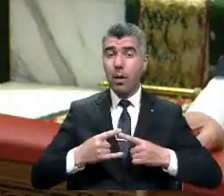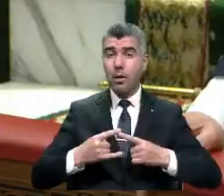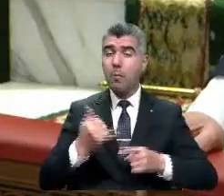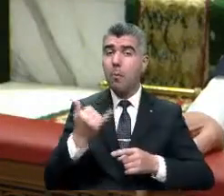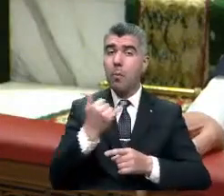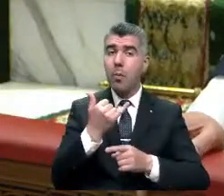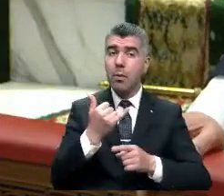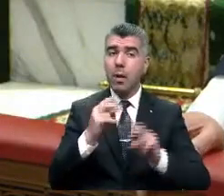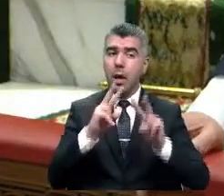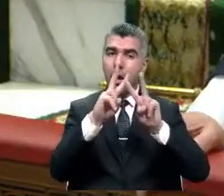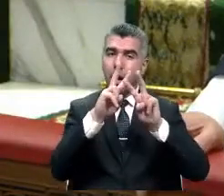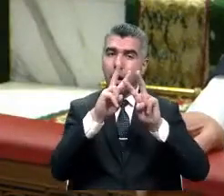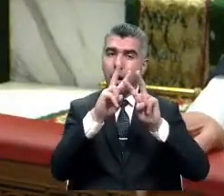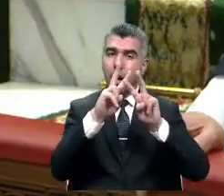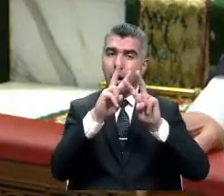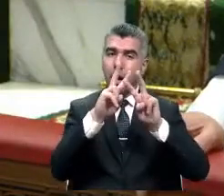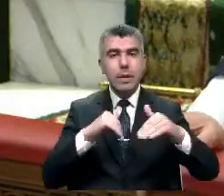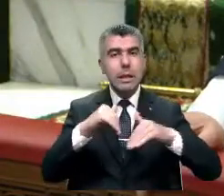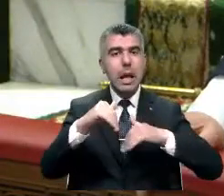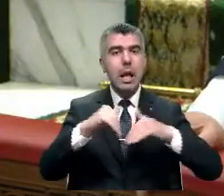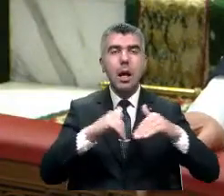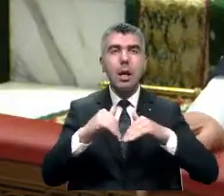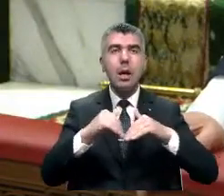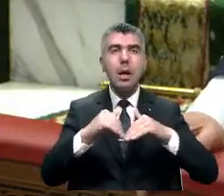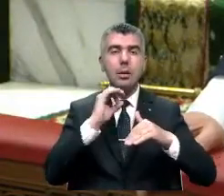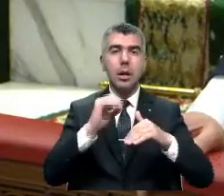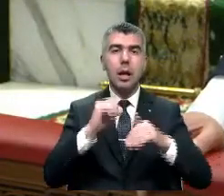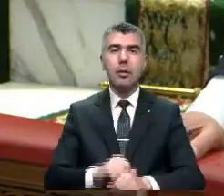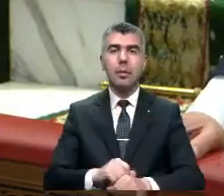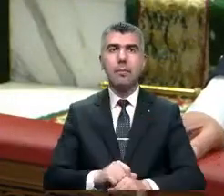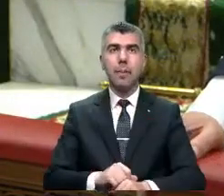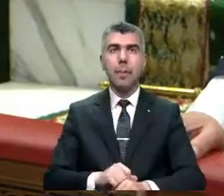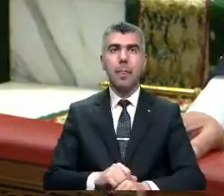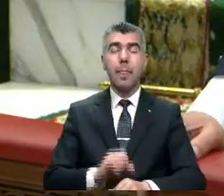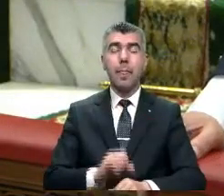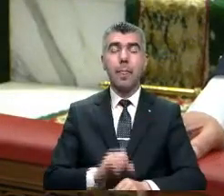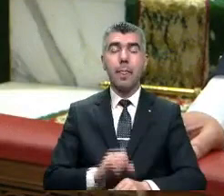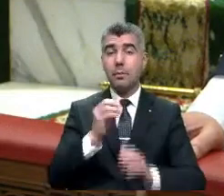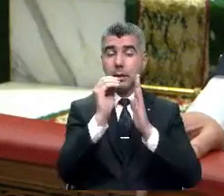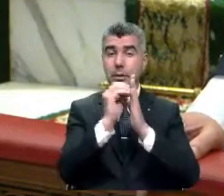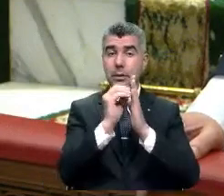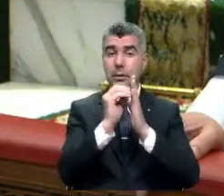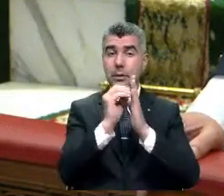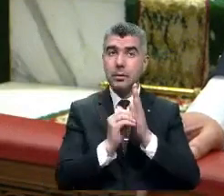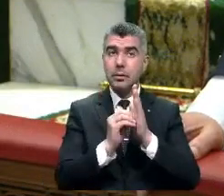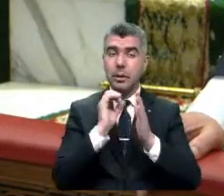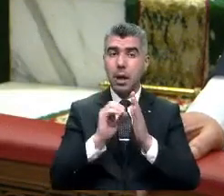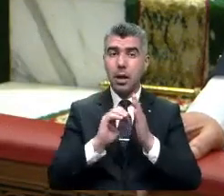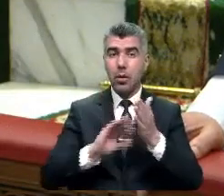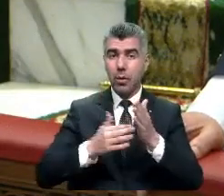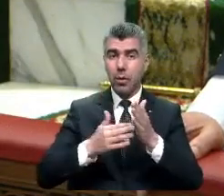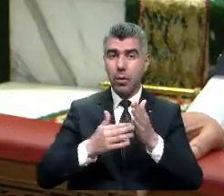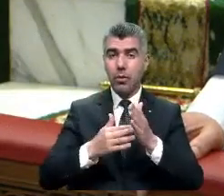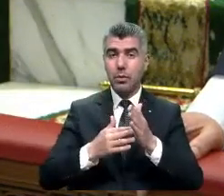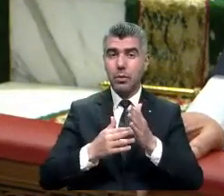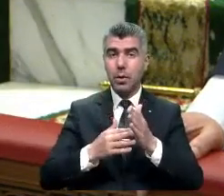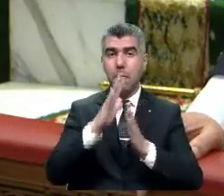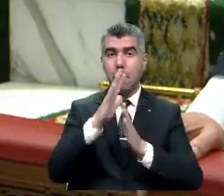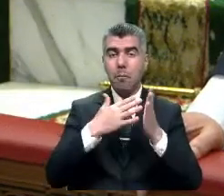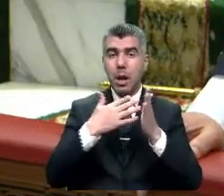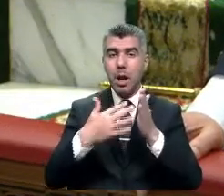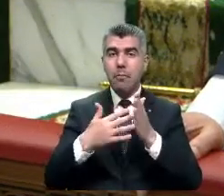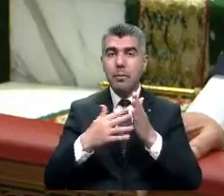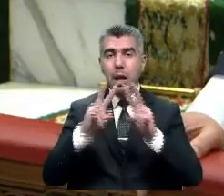يشديد المراقبه الطرقيه ولاسيه ولا سيما من خلال ادراج هذه التنقلات الخاصه داخل